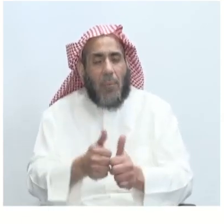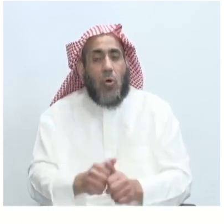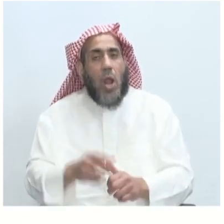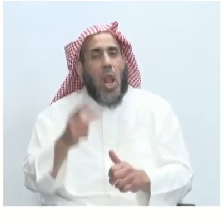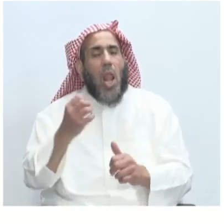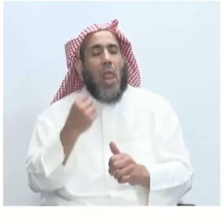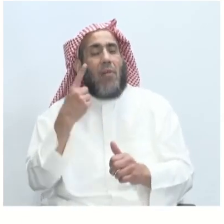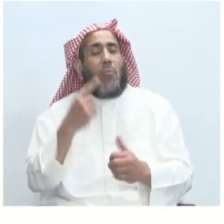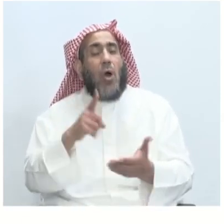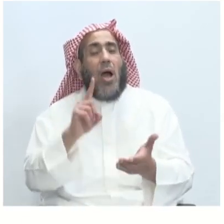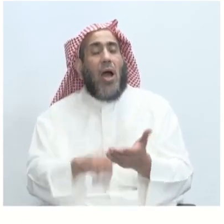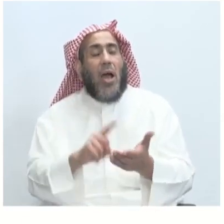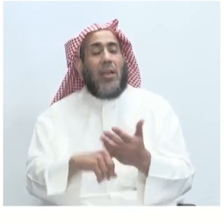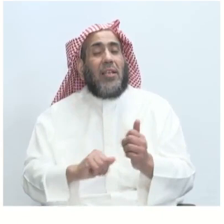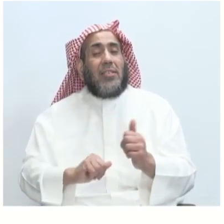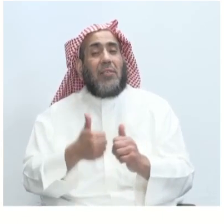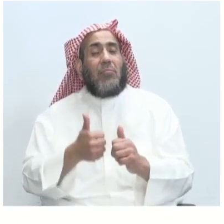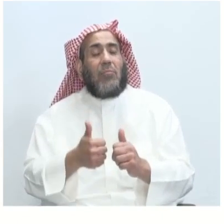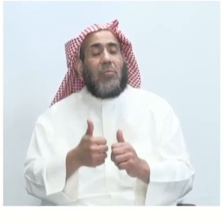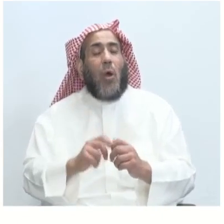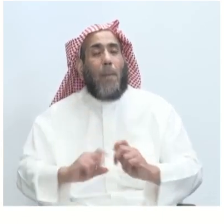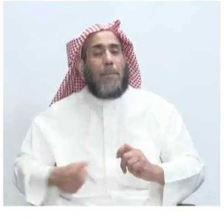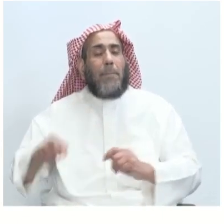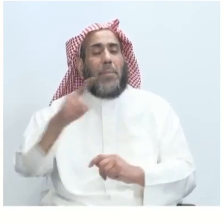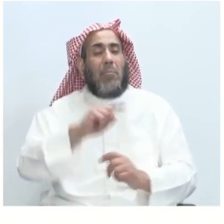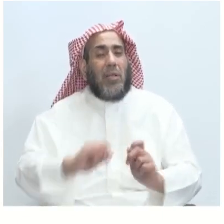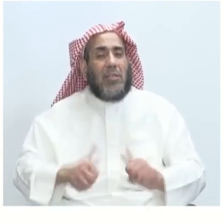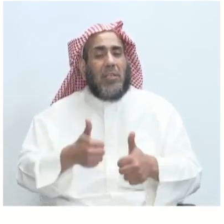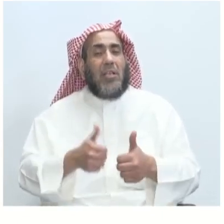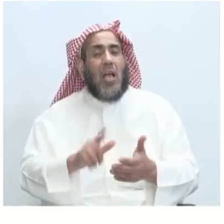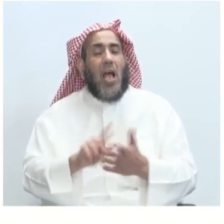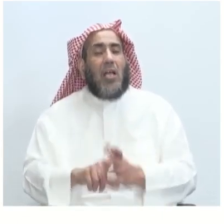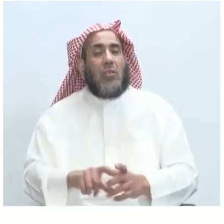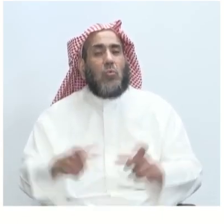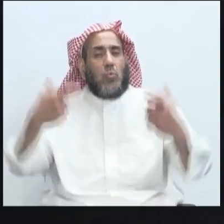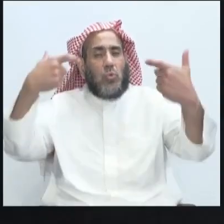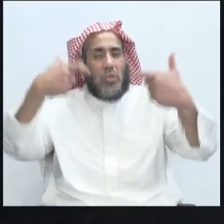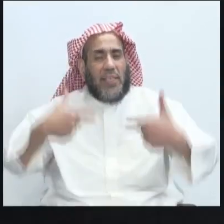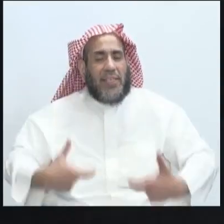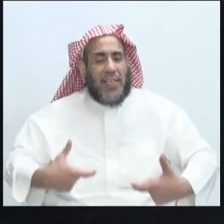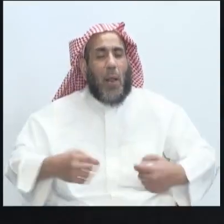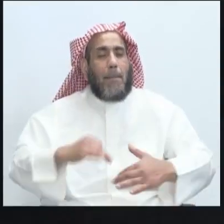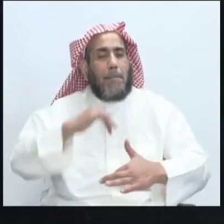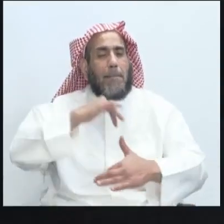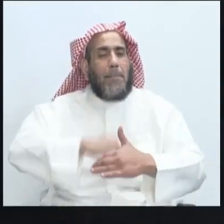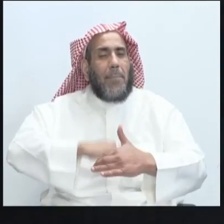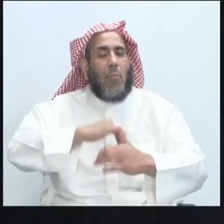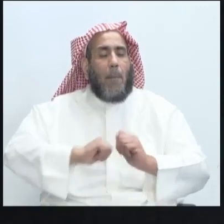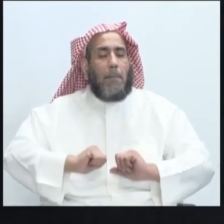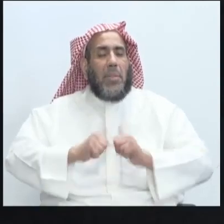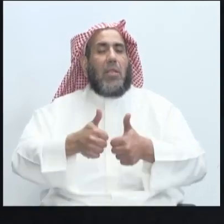نفهم ان نستطيع او بامكان الانسان ان يسيطر عما لديه